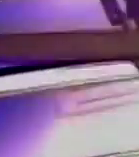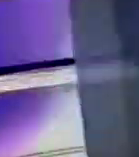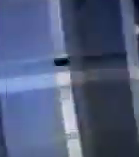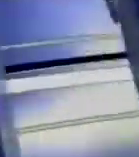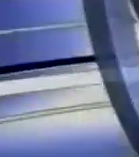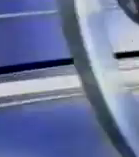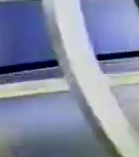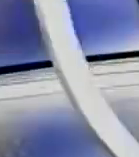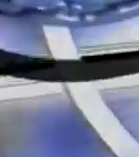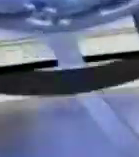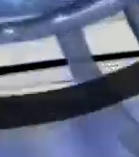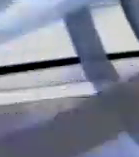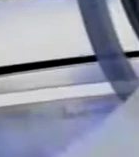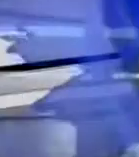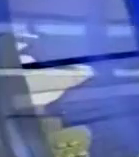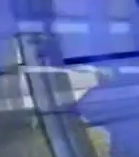Дякую.